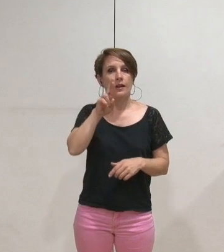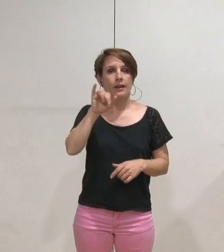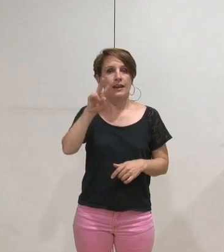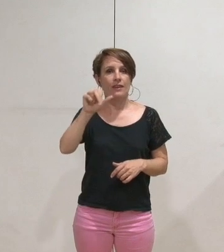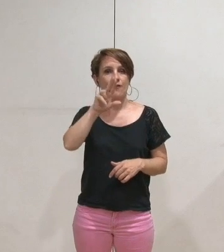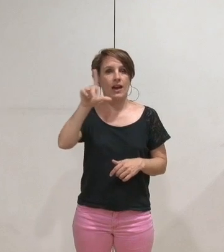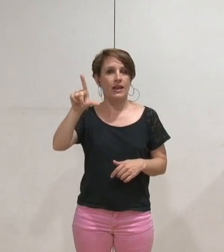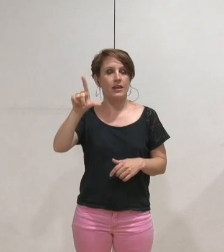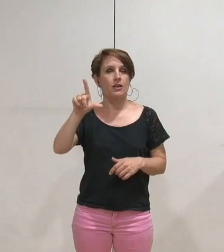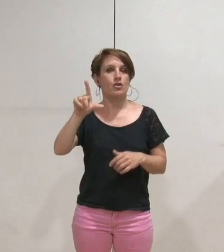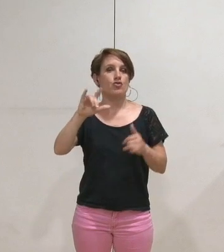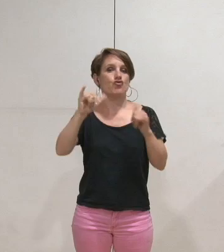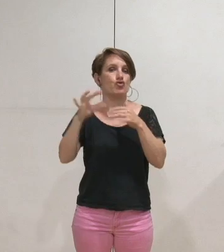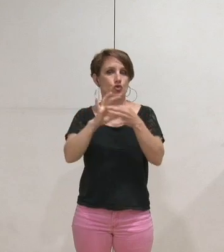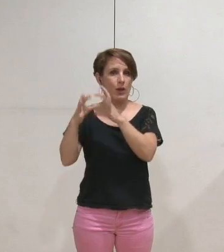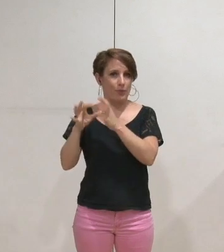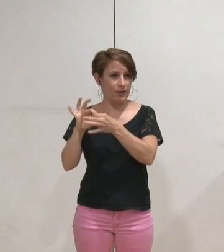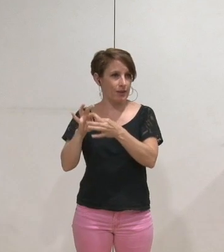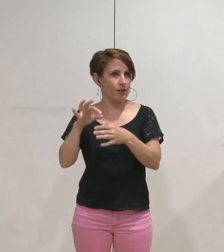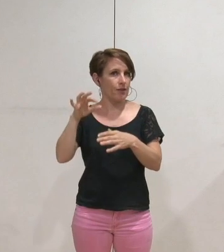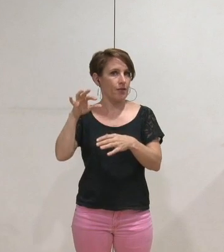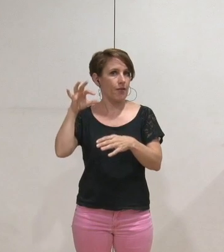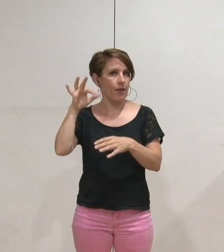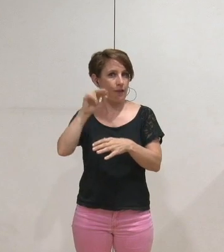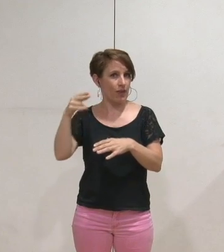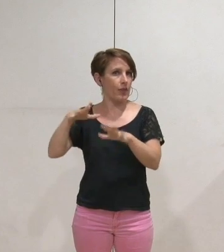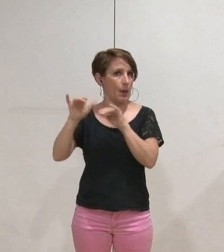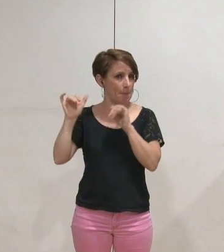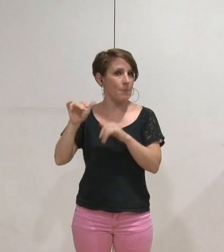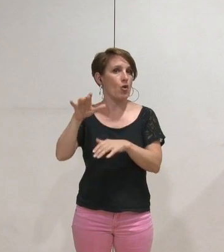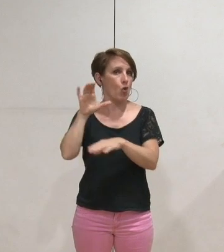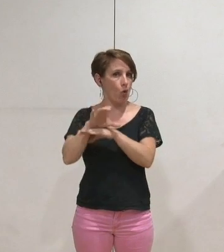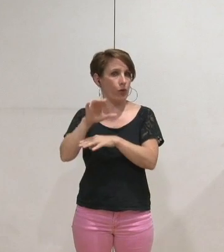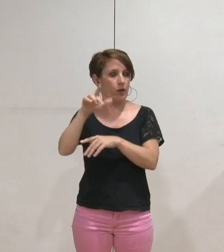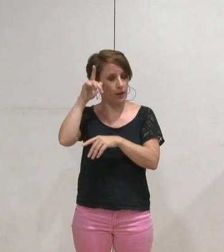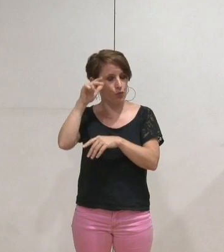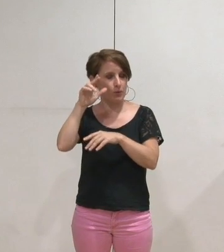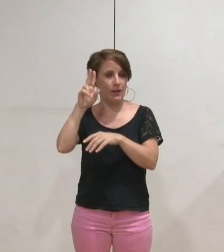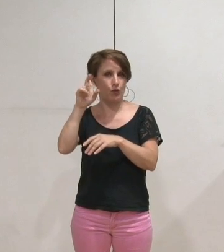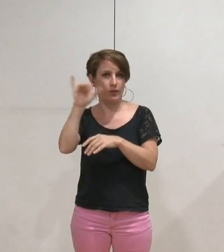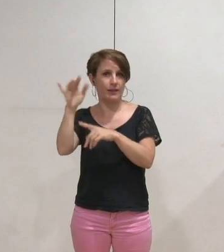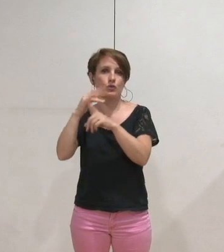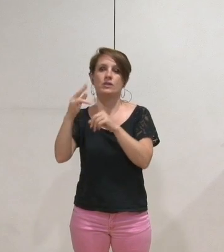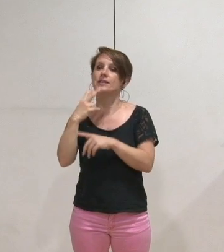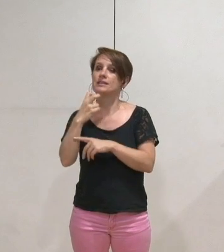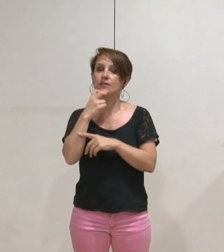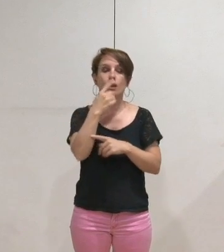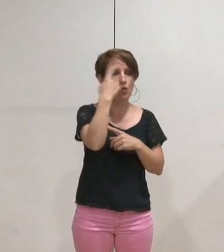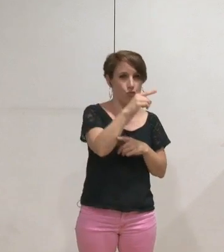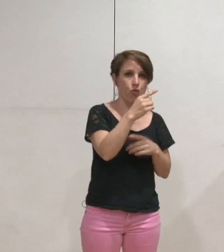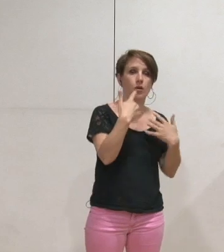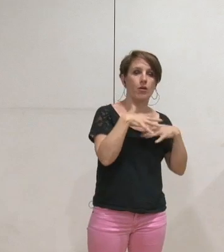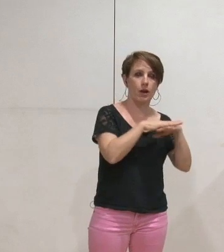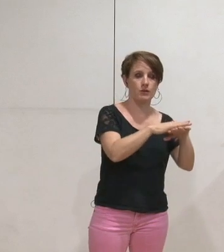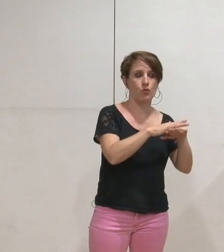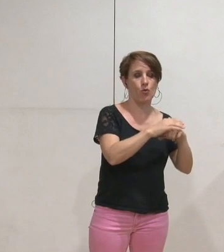qui ne prend pas part au vote qui s'abstient Front National qui vote contre républicain udi société civile qui vote pour rassemblement de